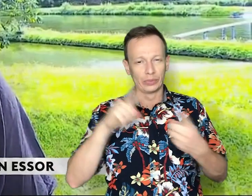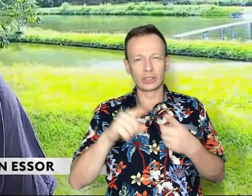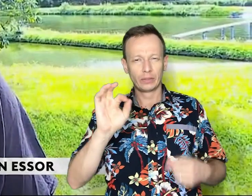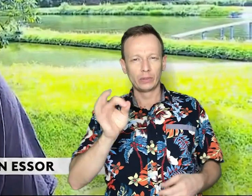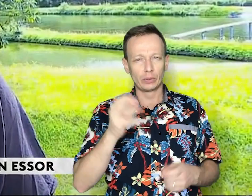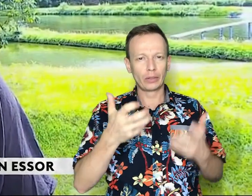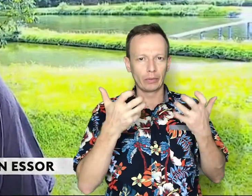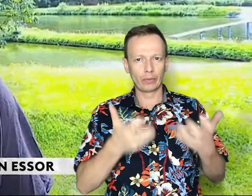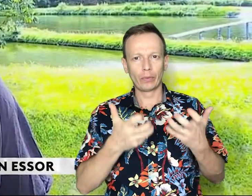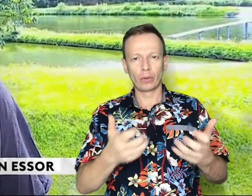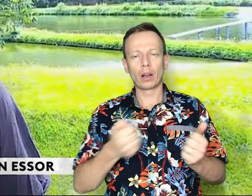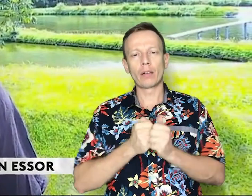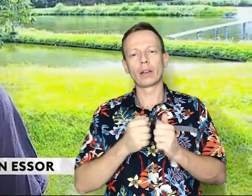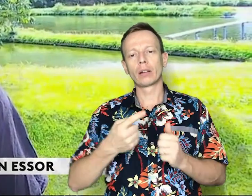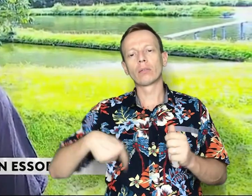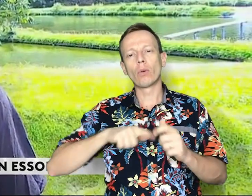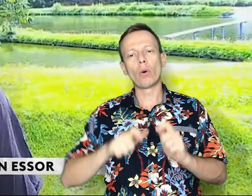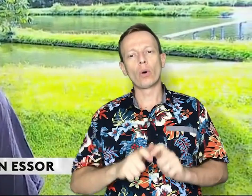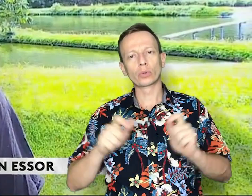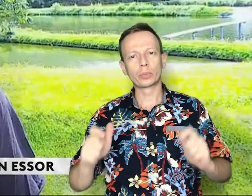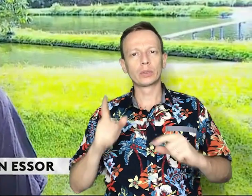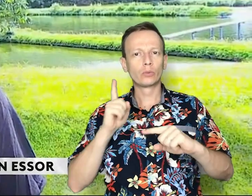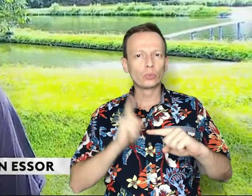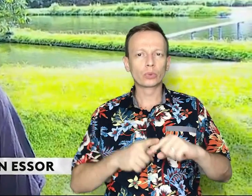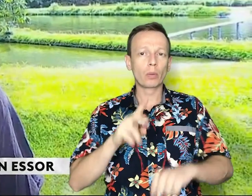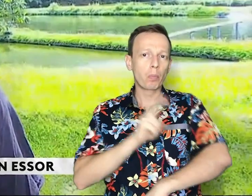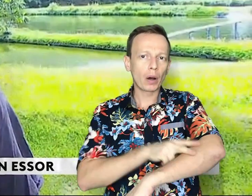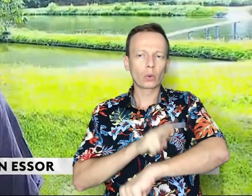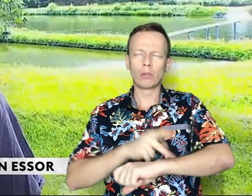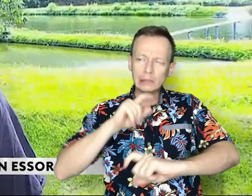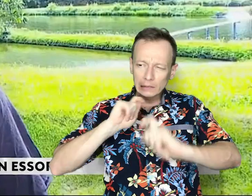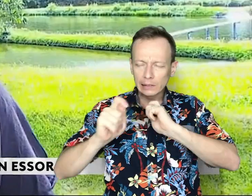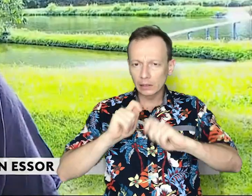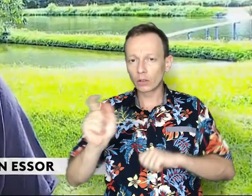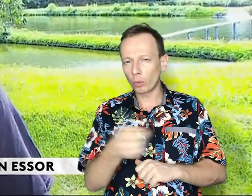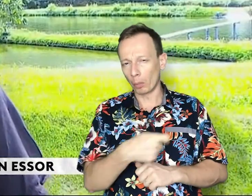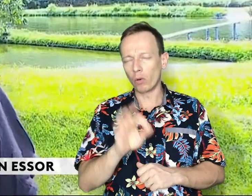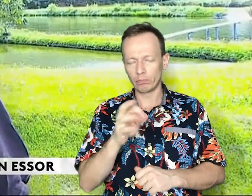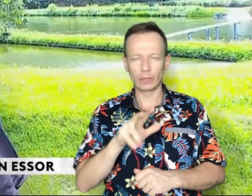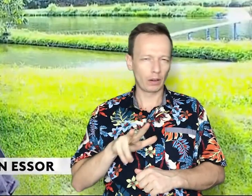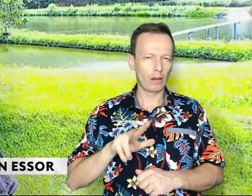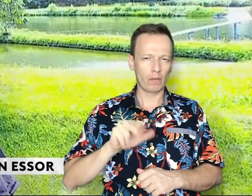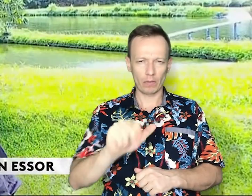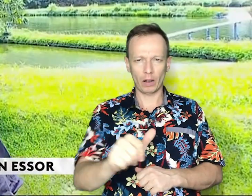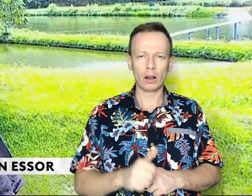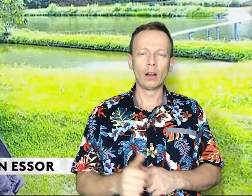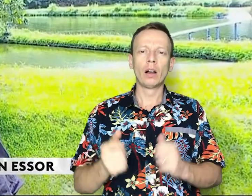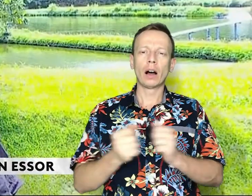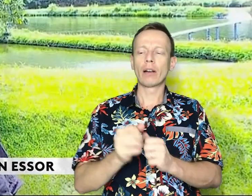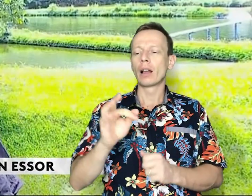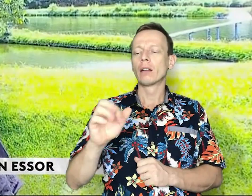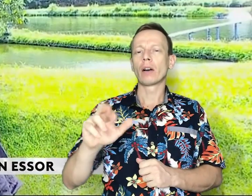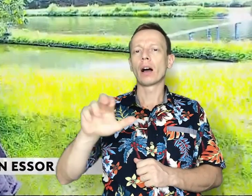et puis avec nos patrons, tout ça, là, ils sont prévus qu'avec Farater, on va peut-être augmenter plus